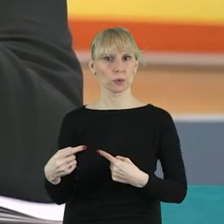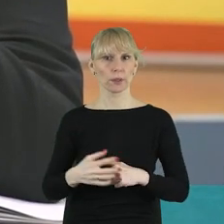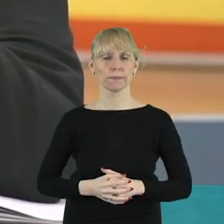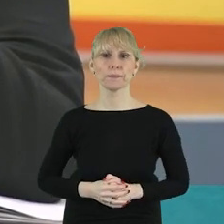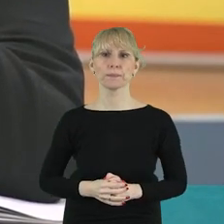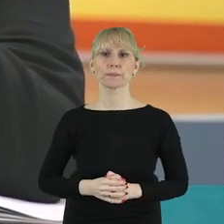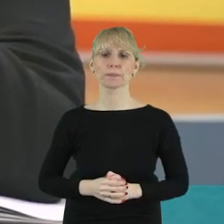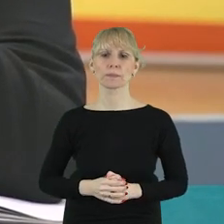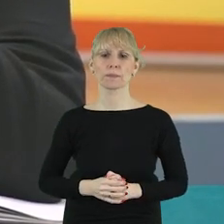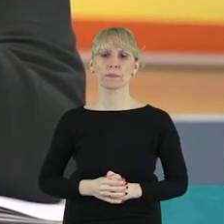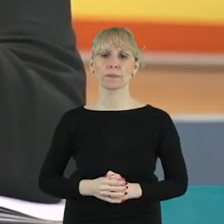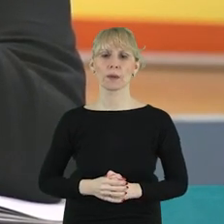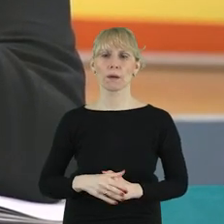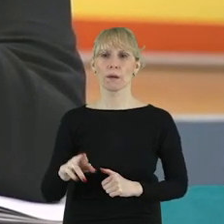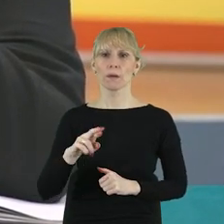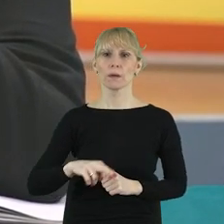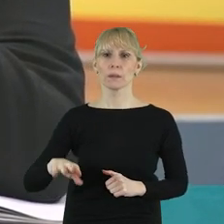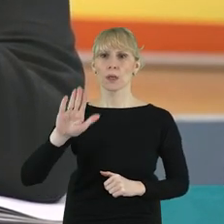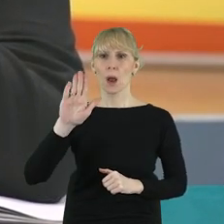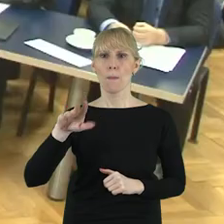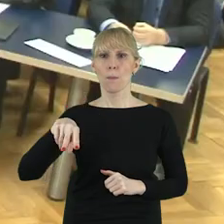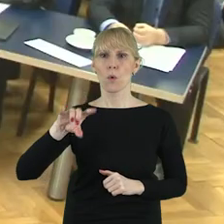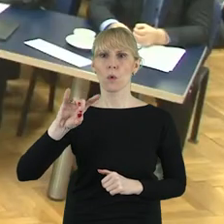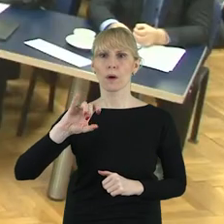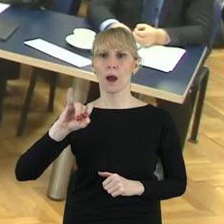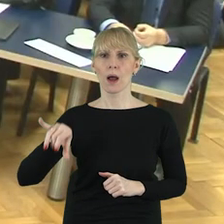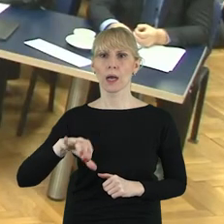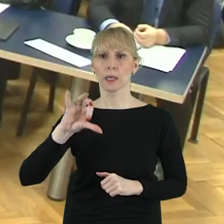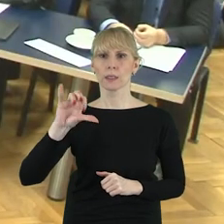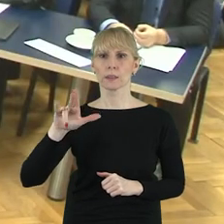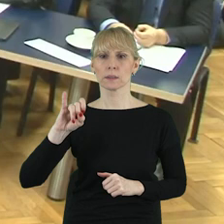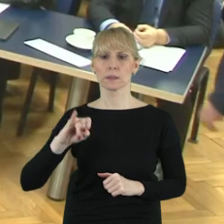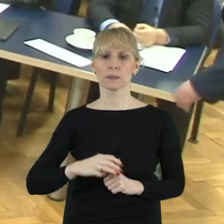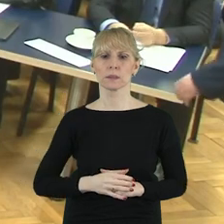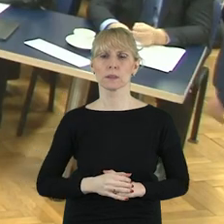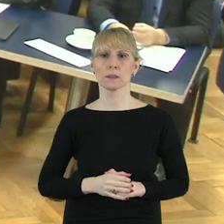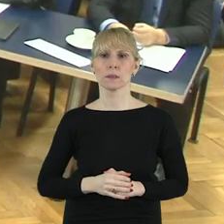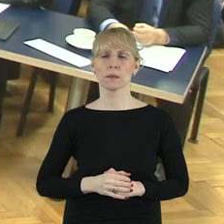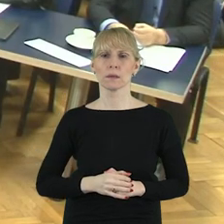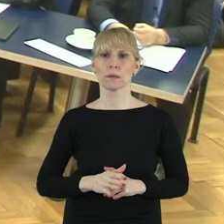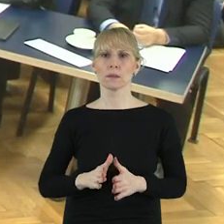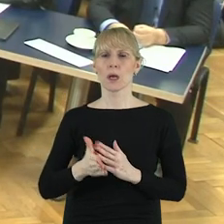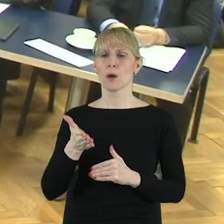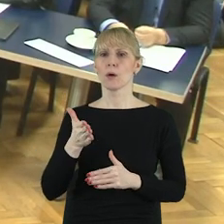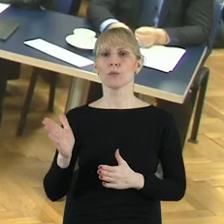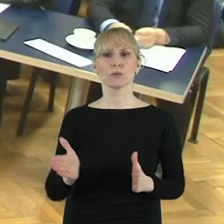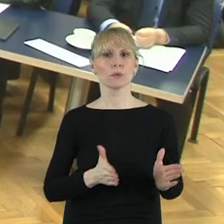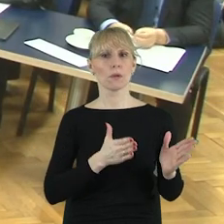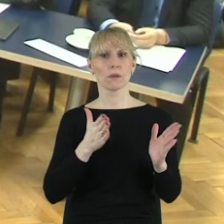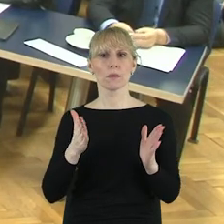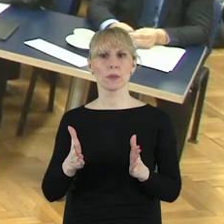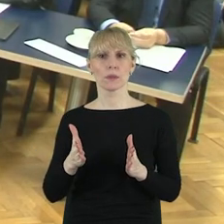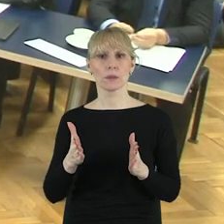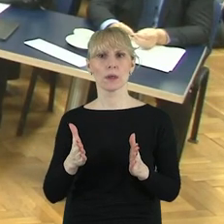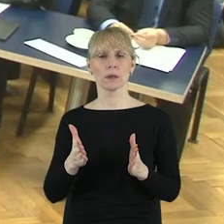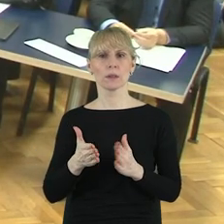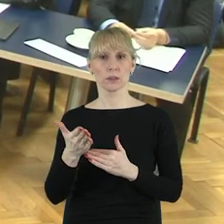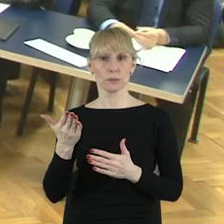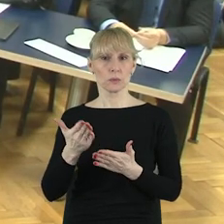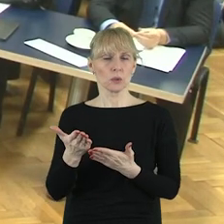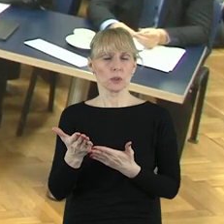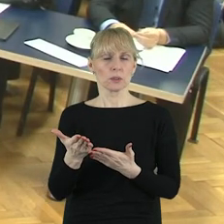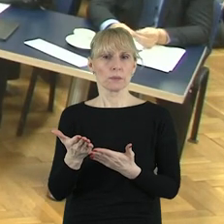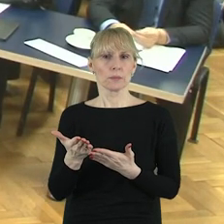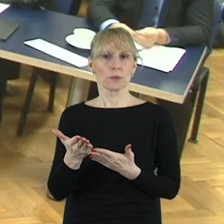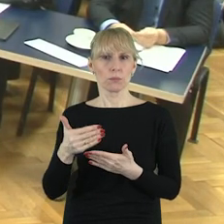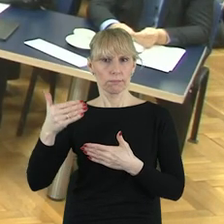punkcie. Proszę bardzo, pan radny Marcin Bugajski, pan przewodniczący klubu Koalicja Obywatelska przedstawił mi